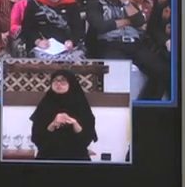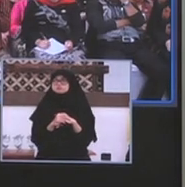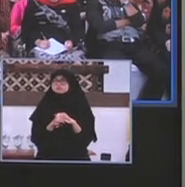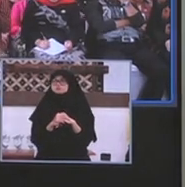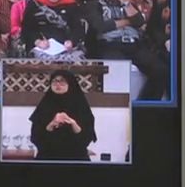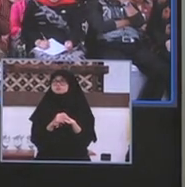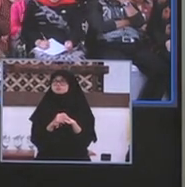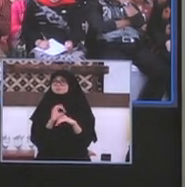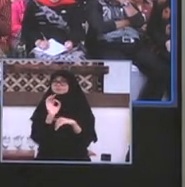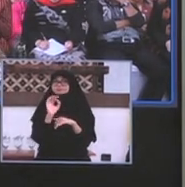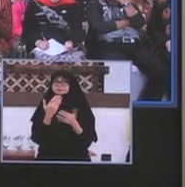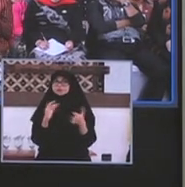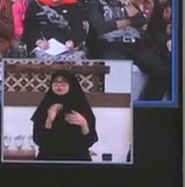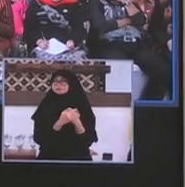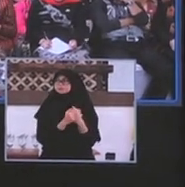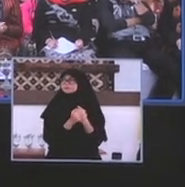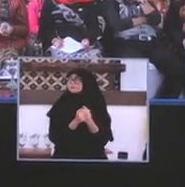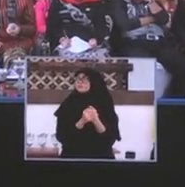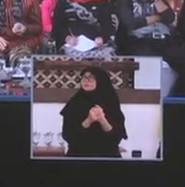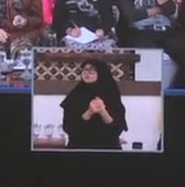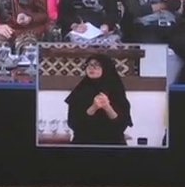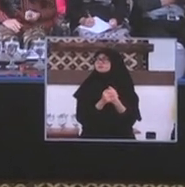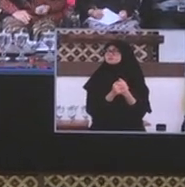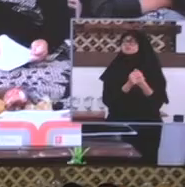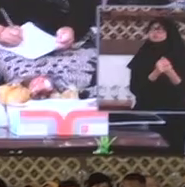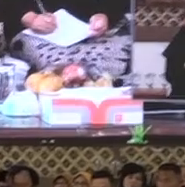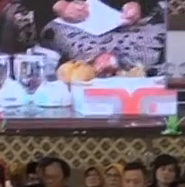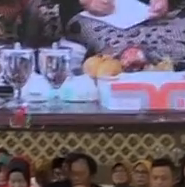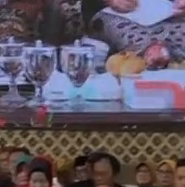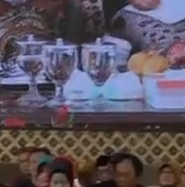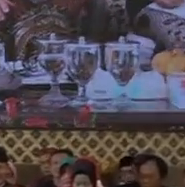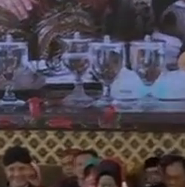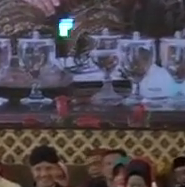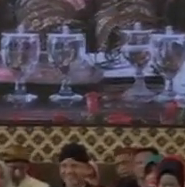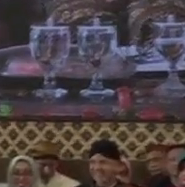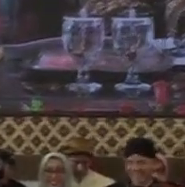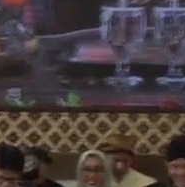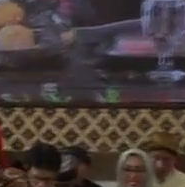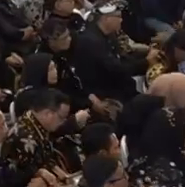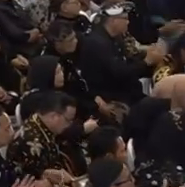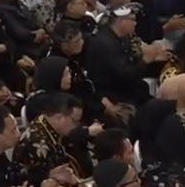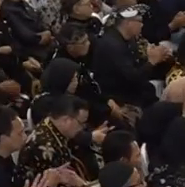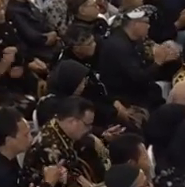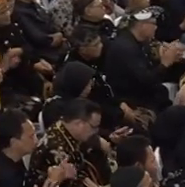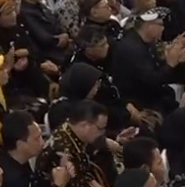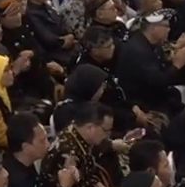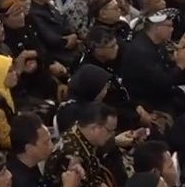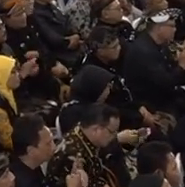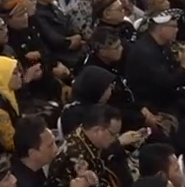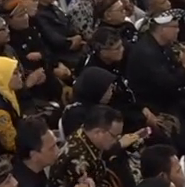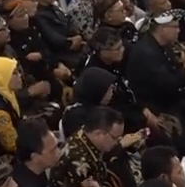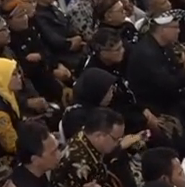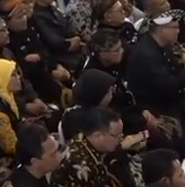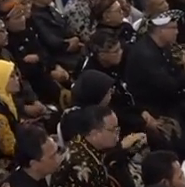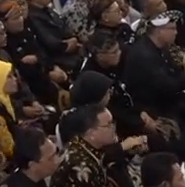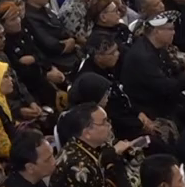Oke Mas mangga Baik terima kasih kita bridges pulsa meriah tertutup telekonferens kali